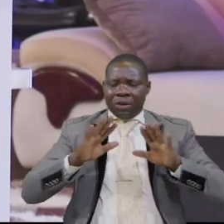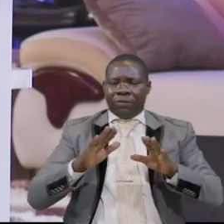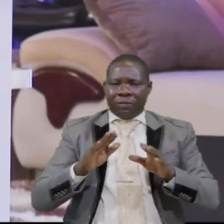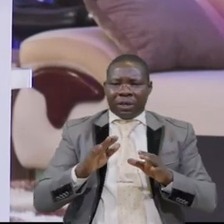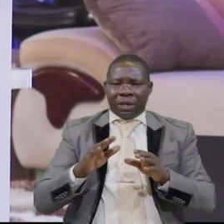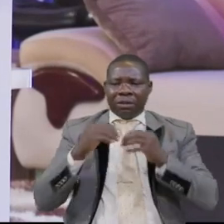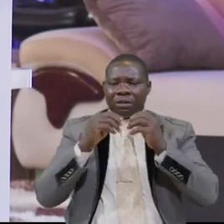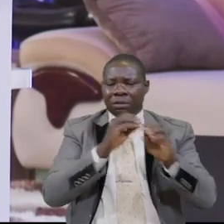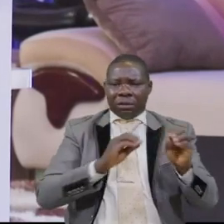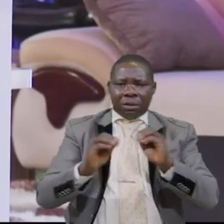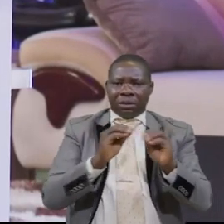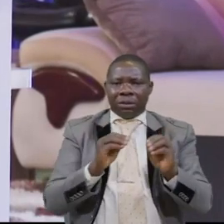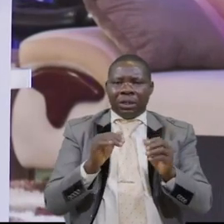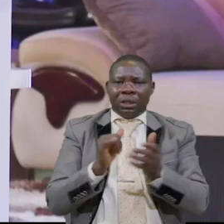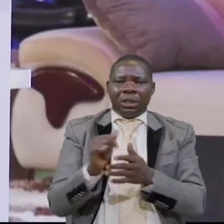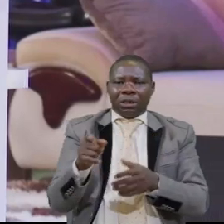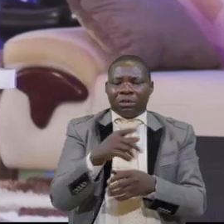du tout